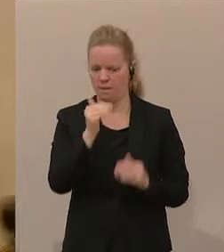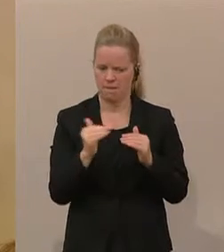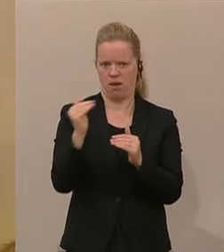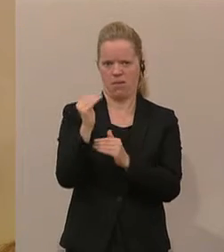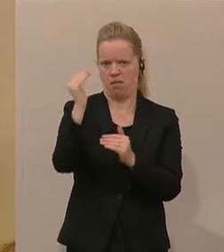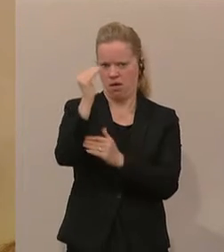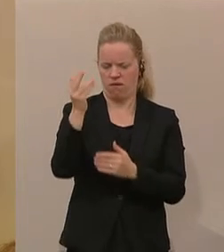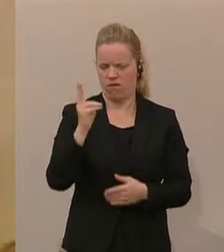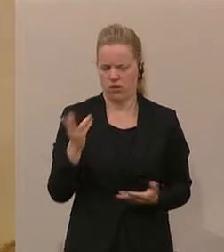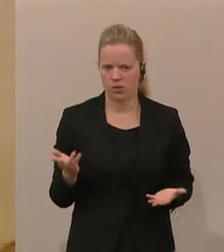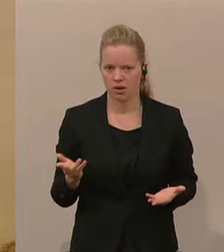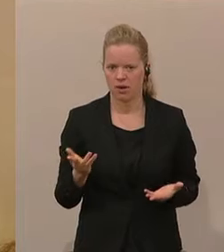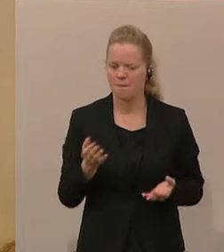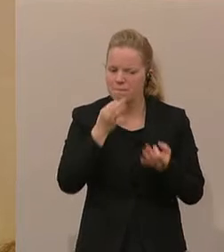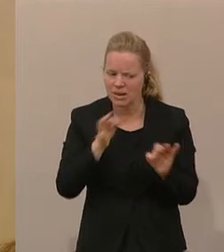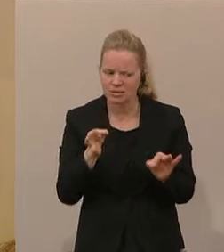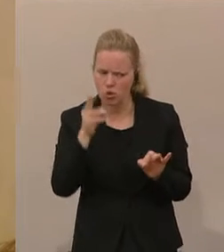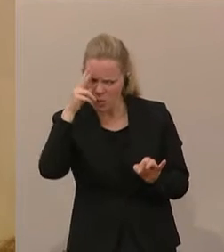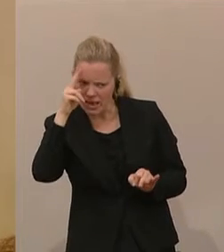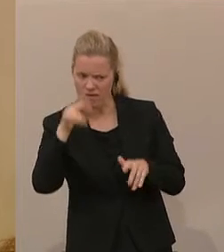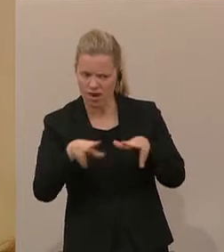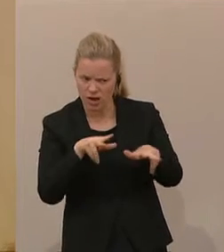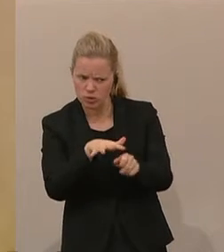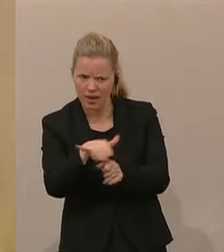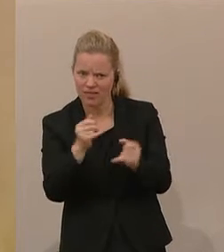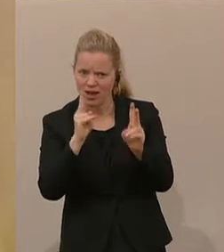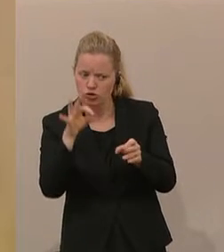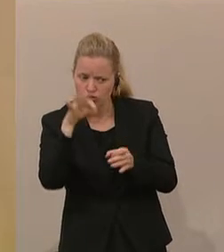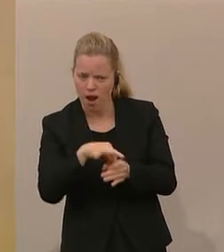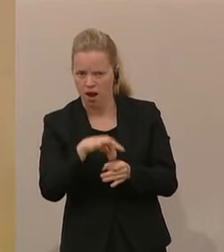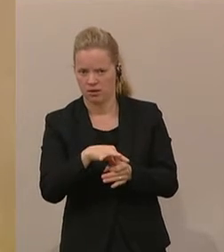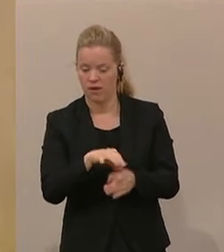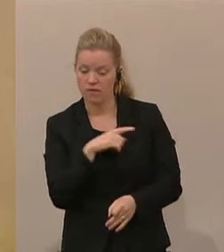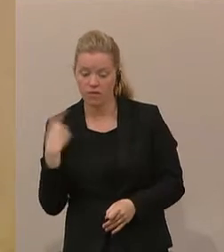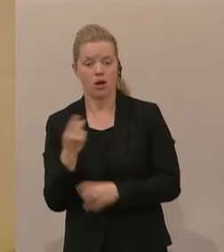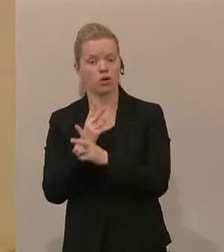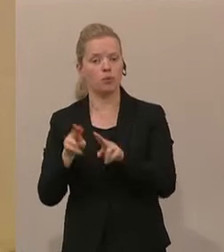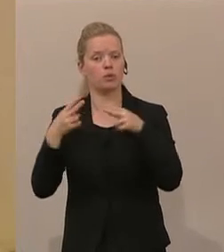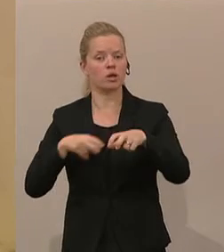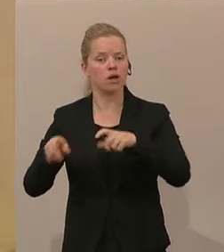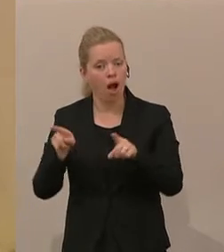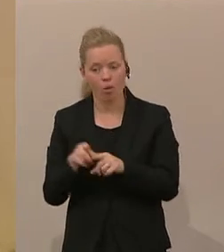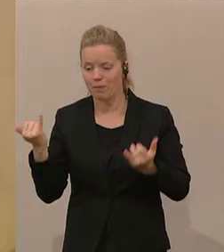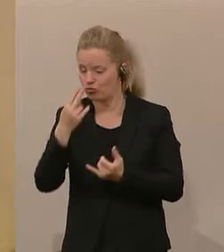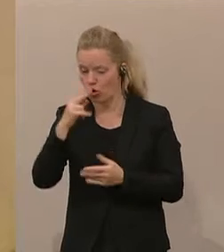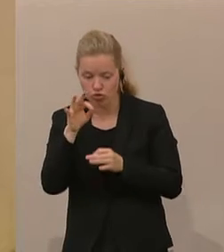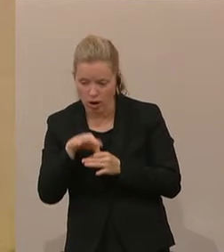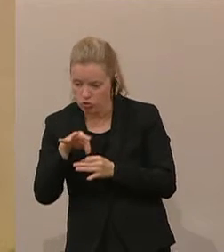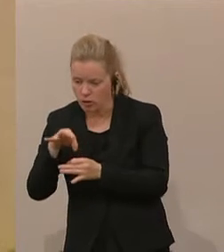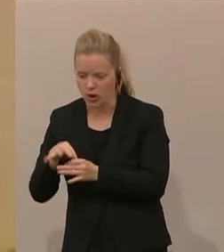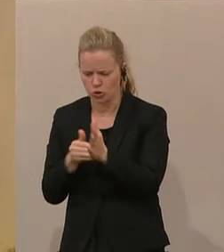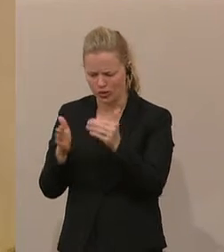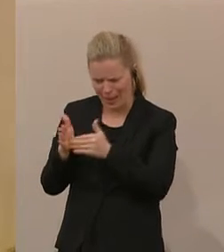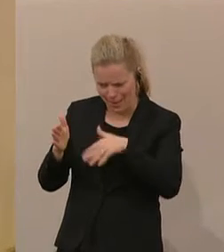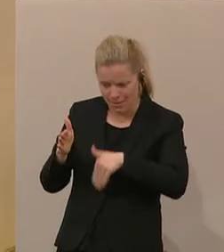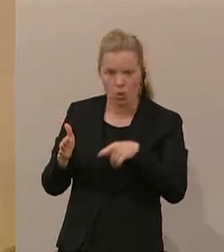Steigerungen kommen. Wenn, dann sollten wir eher über Einsparungen reden. Wir tun das ja letztlich als österreichische Bundesregierung in Österreich auch. Wir wollen sparen im System